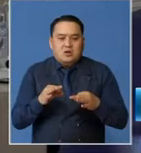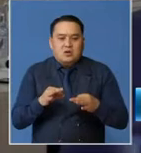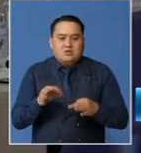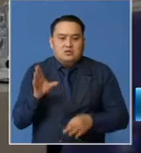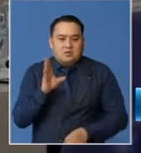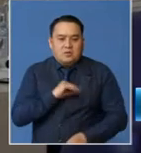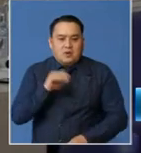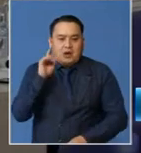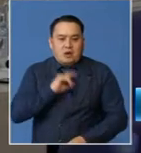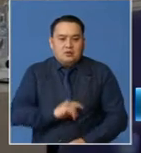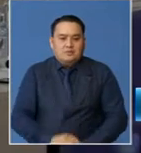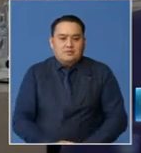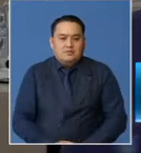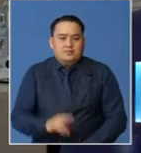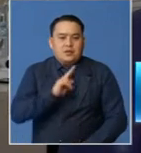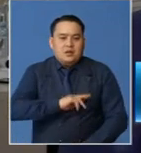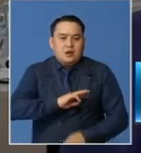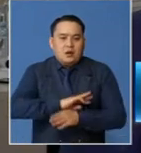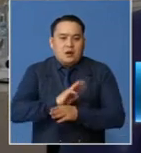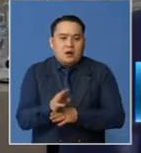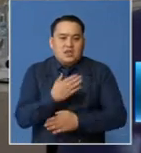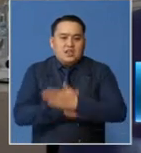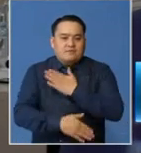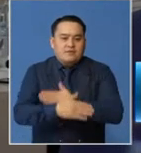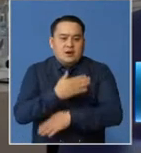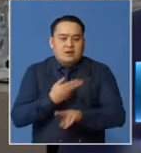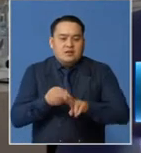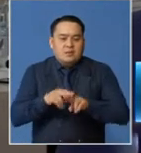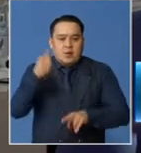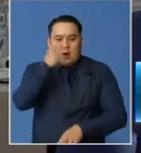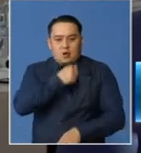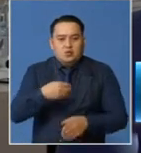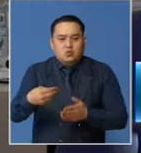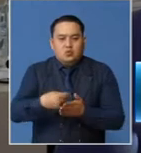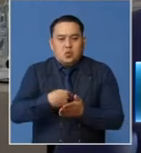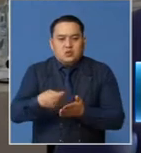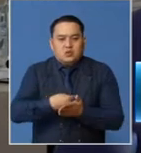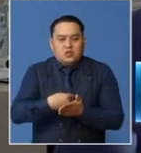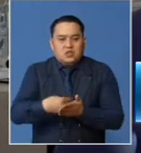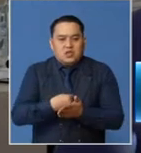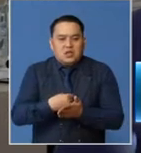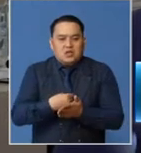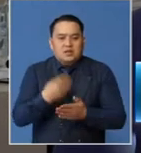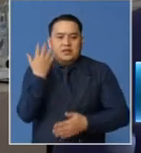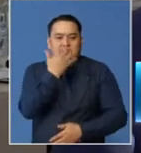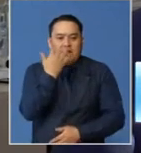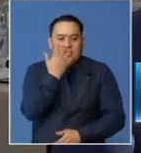кого. Государство субсидирует рабочих мест инвалидов. В этом году субсидируется именно по